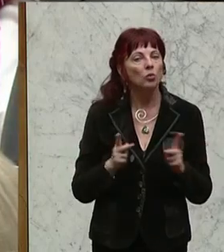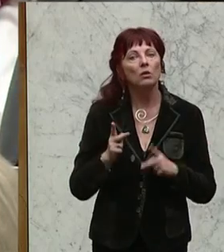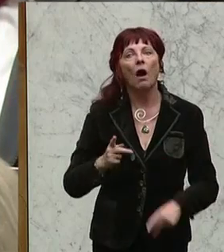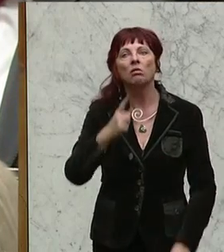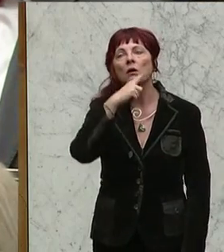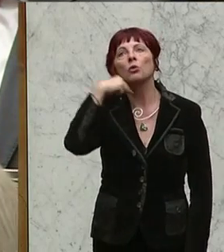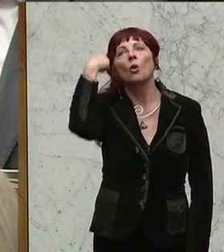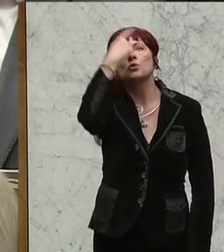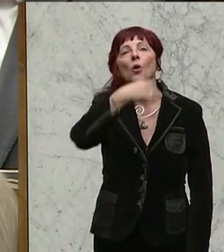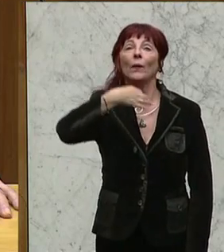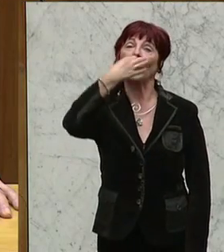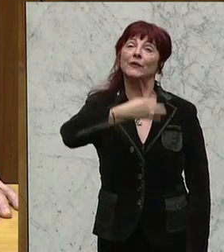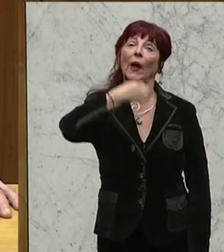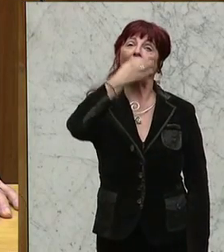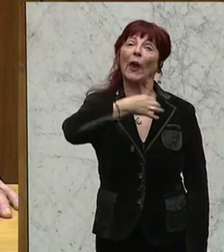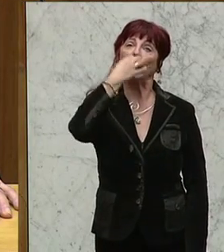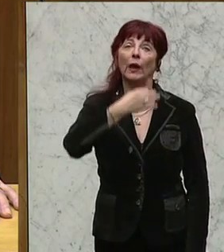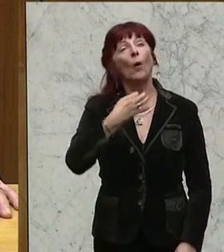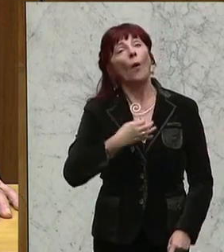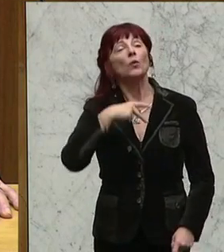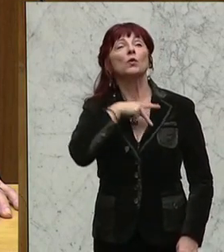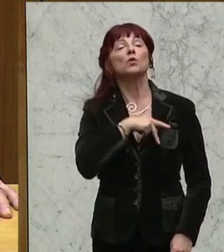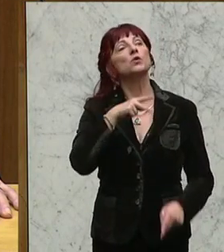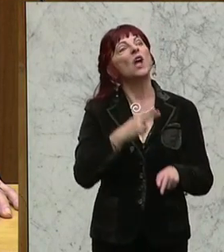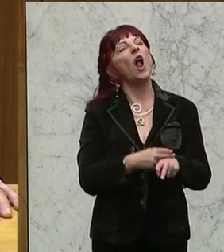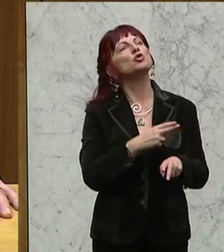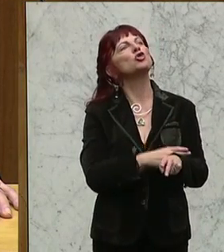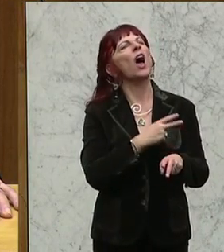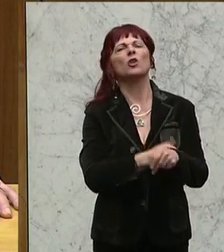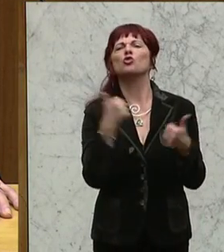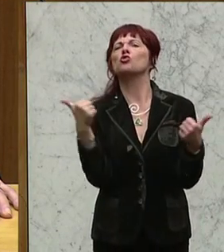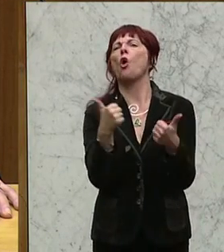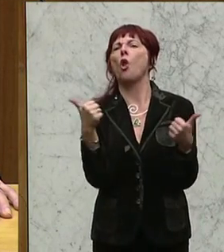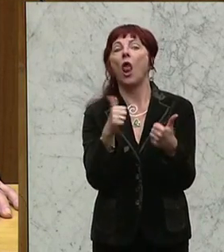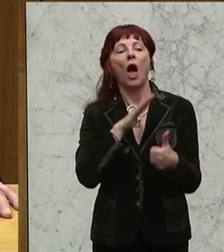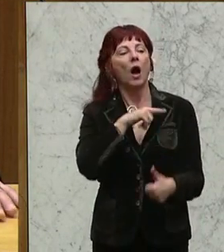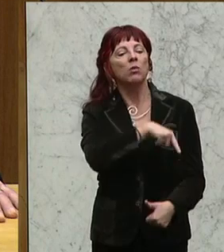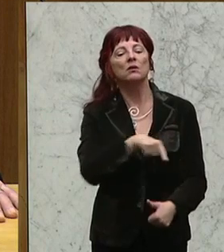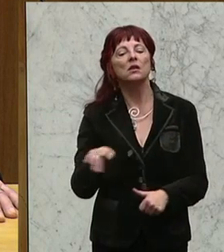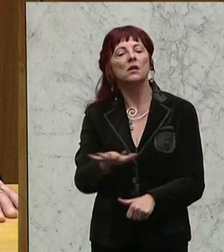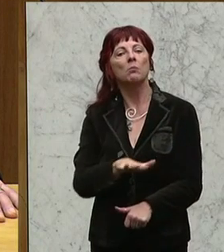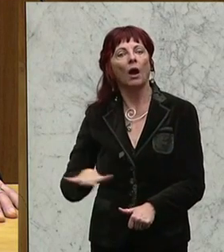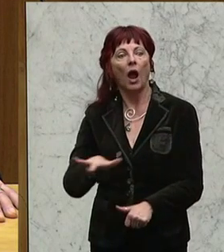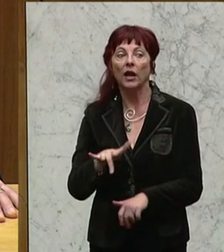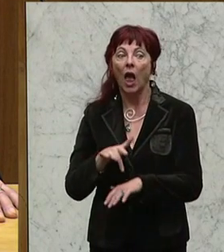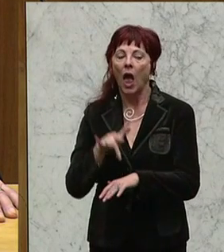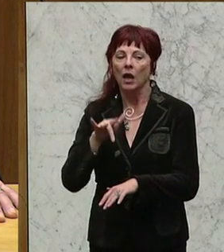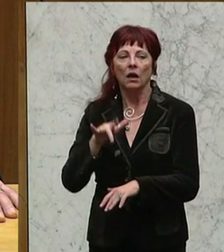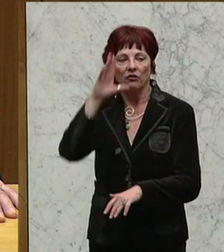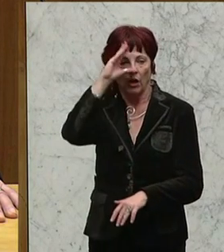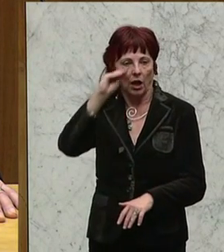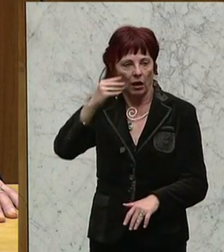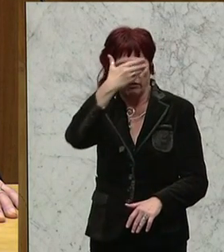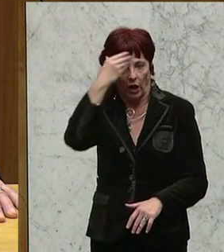abfeiern wo wir unseren sozialstatt feiern und Klammern dieses Phänomen aus das ist nicht